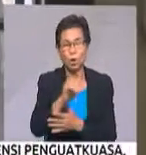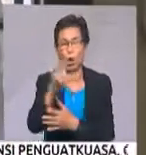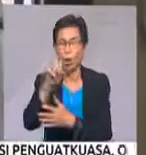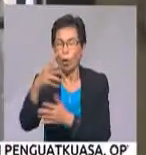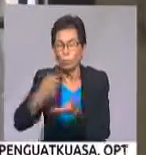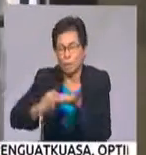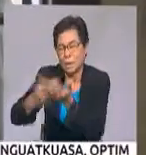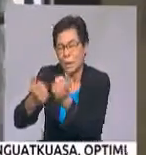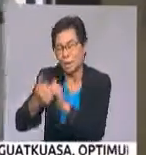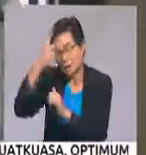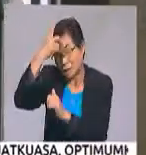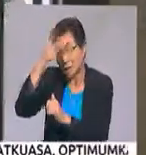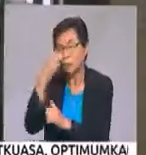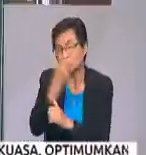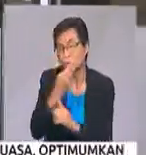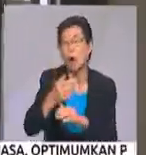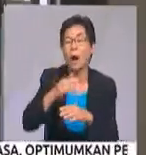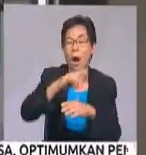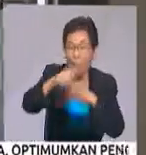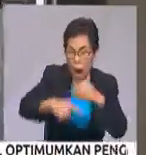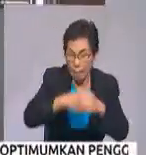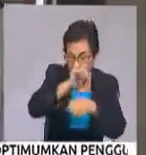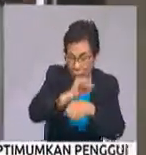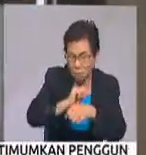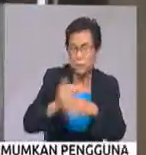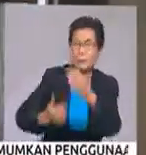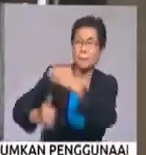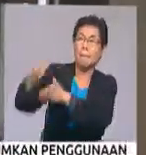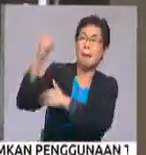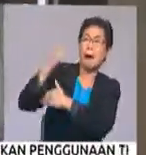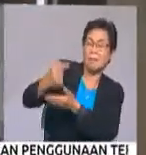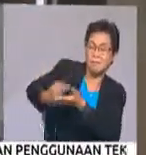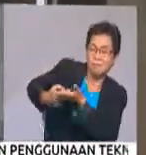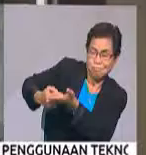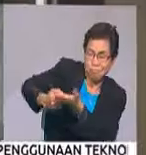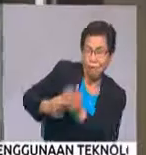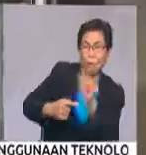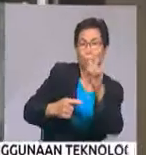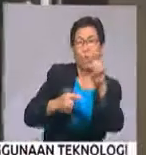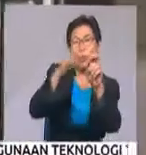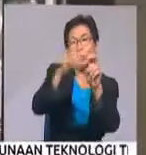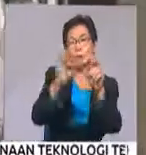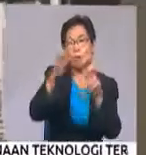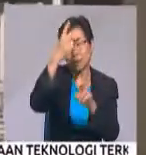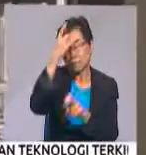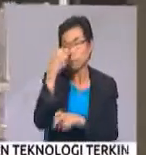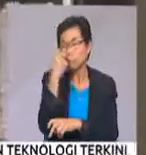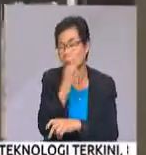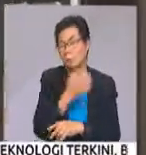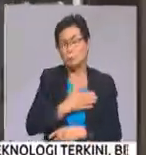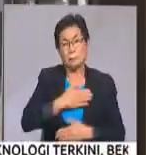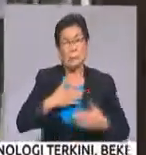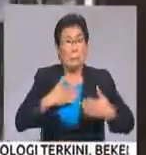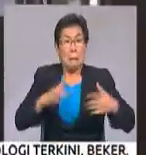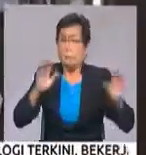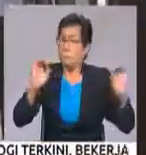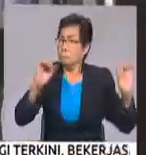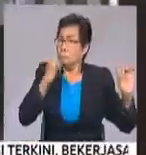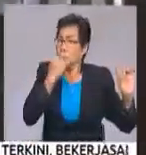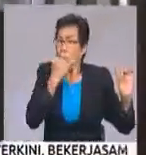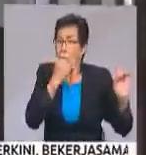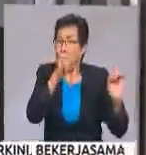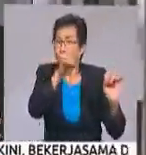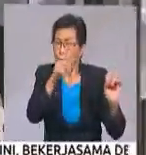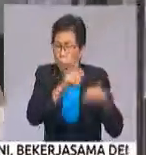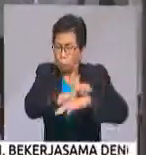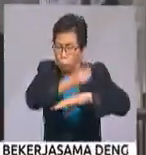Najib mengenai tugasnya di belakang tabir. Pada 20 September 2018, Datuk Seri Najib mengaku tidak bersalah atas